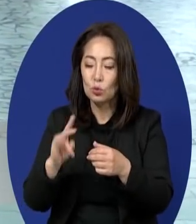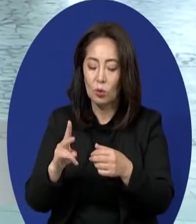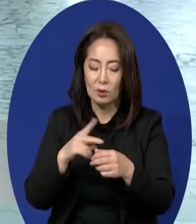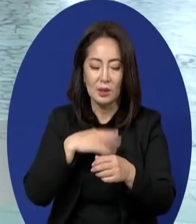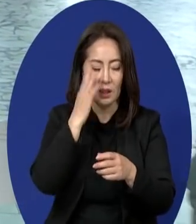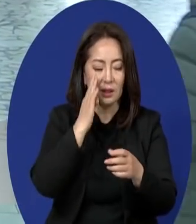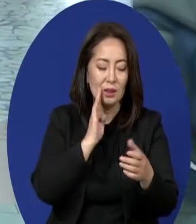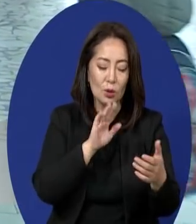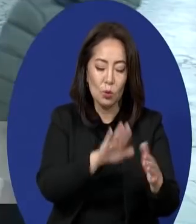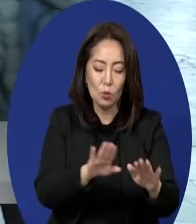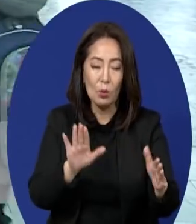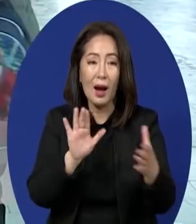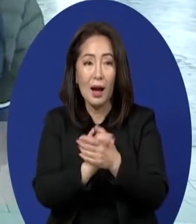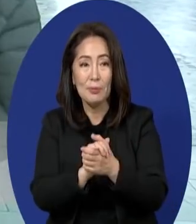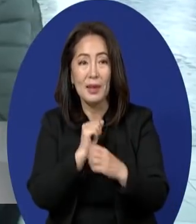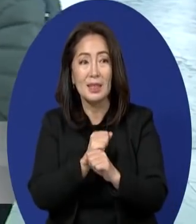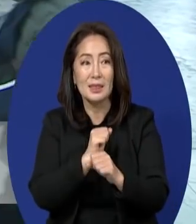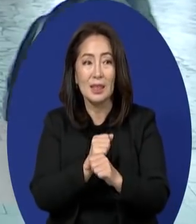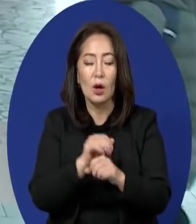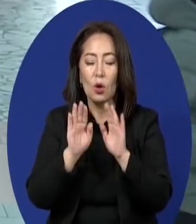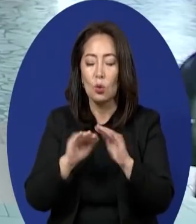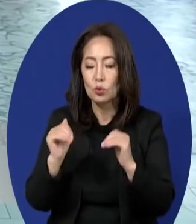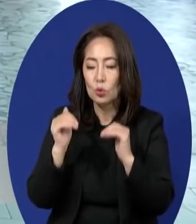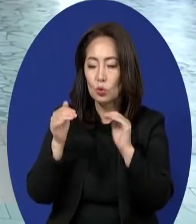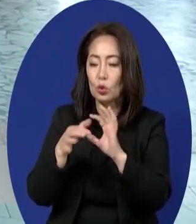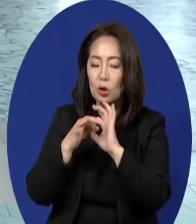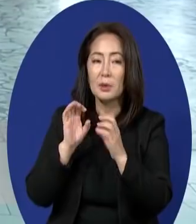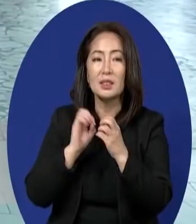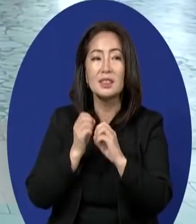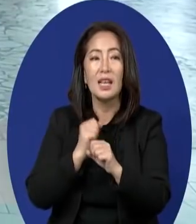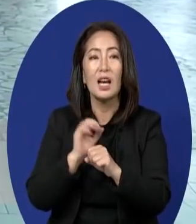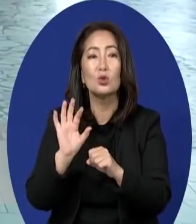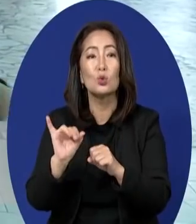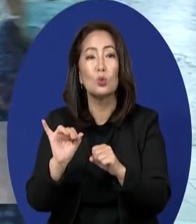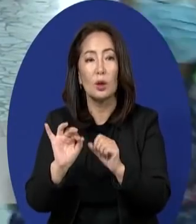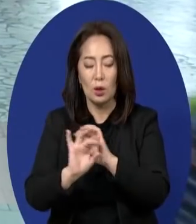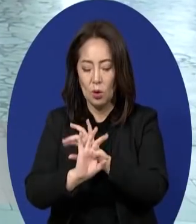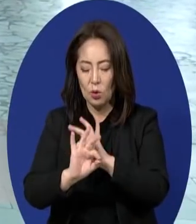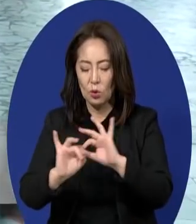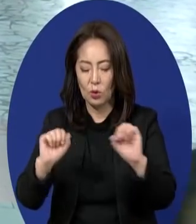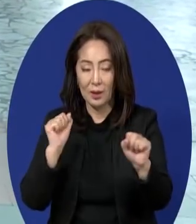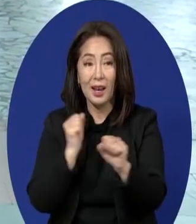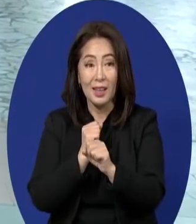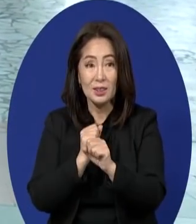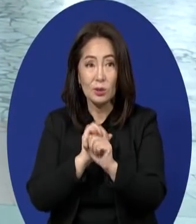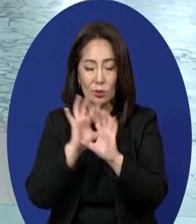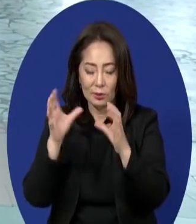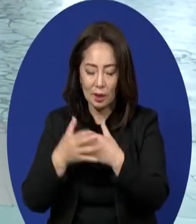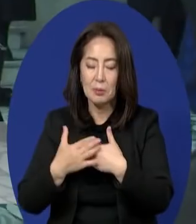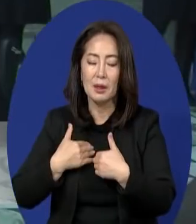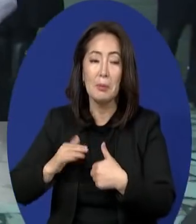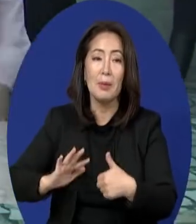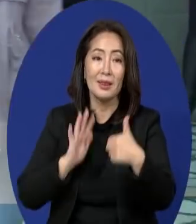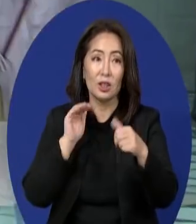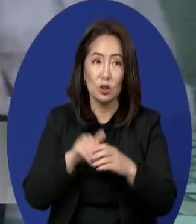ажиллагаа хүүхдийн хөгжүүлэх чиглэлээр хийсэн ажлууд гэх мэтлэнгийн одоо олон төрлийн ажлуудаараа бид нэр одоо манлайлан оролцож